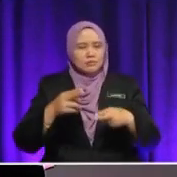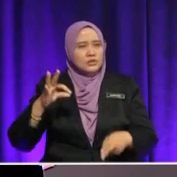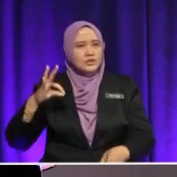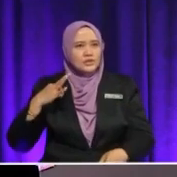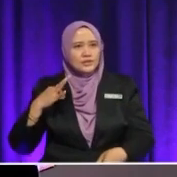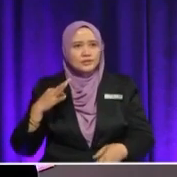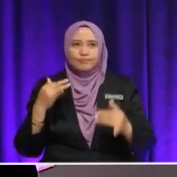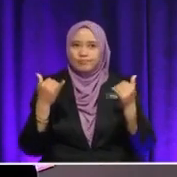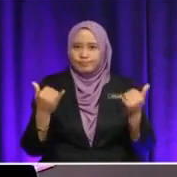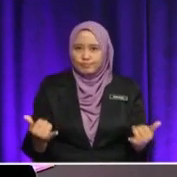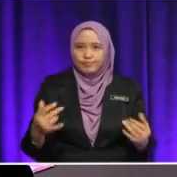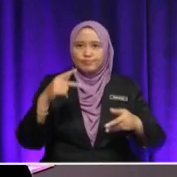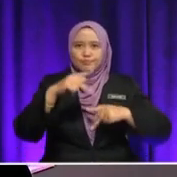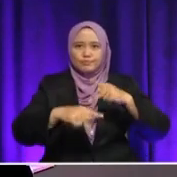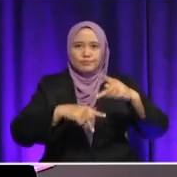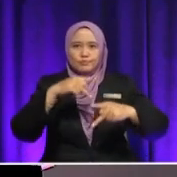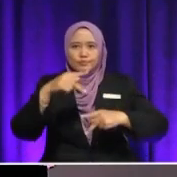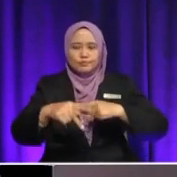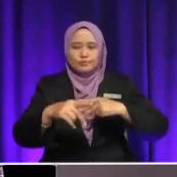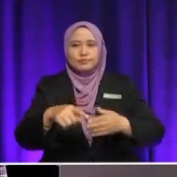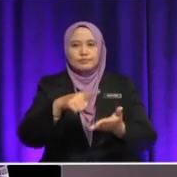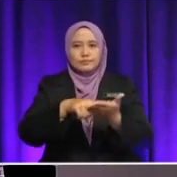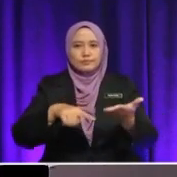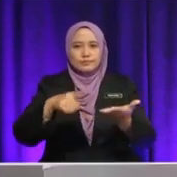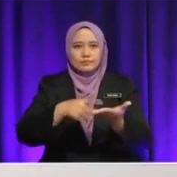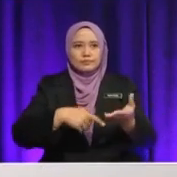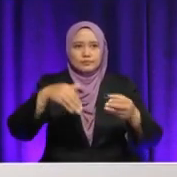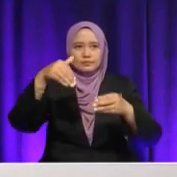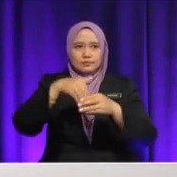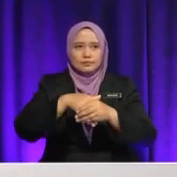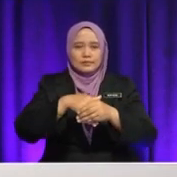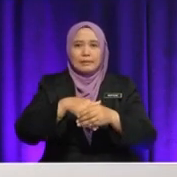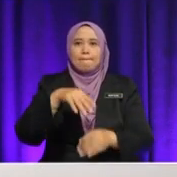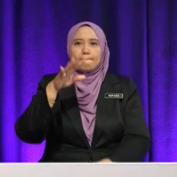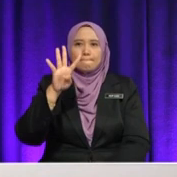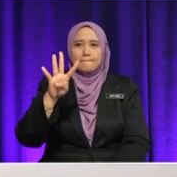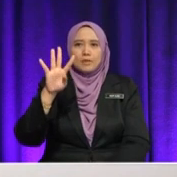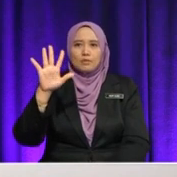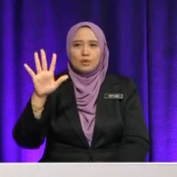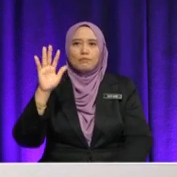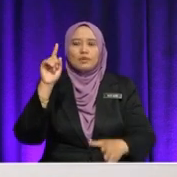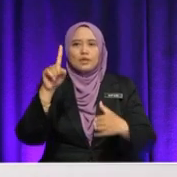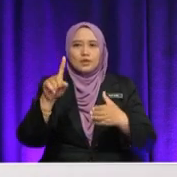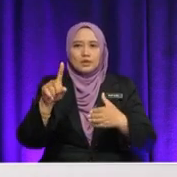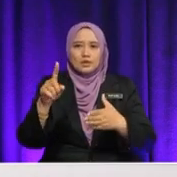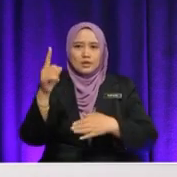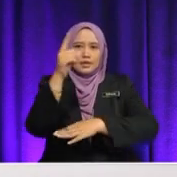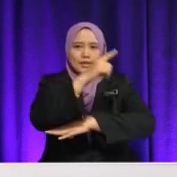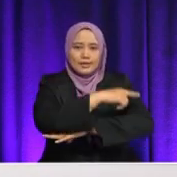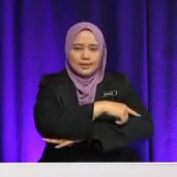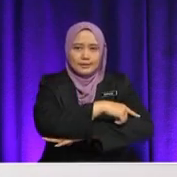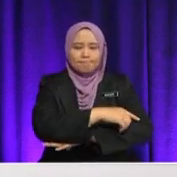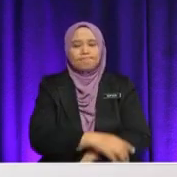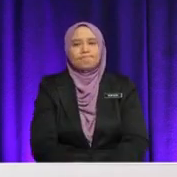campaign winaryo la'mulya ke-45 hari lebih pernah satu bulan setengah Oke ini adalah